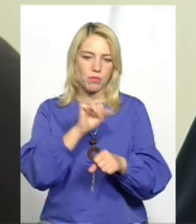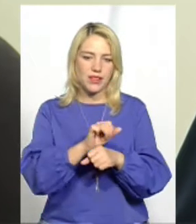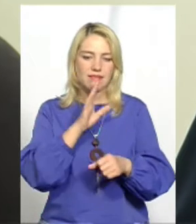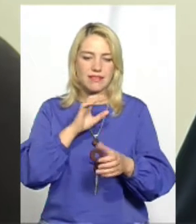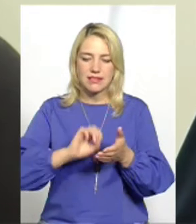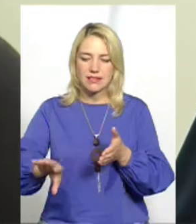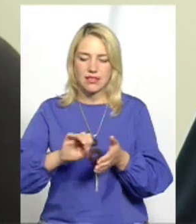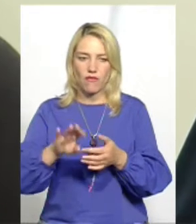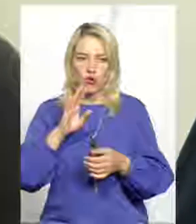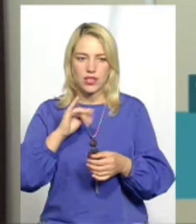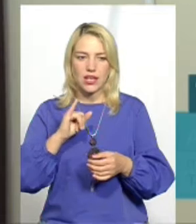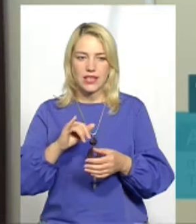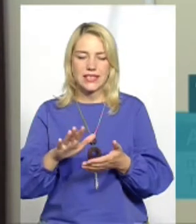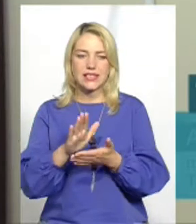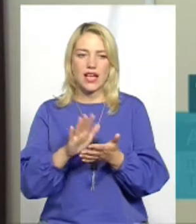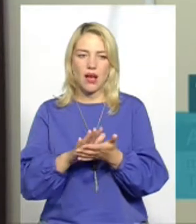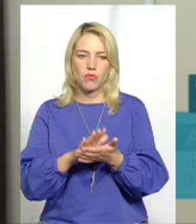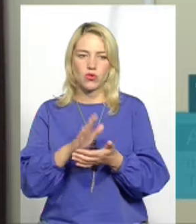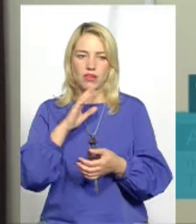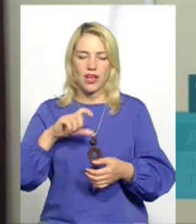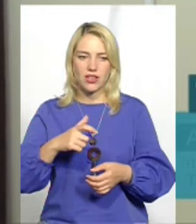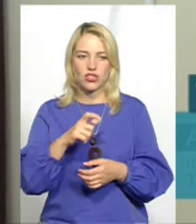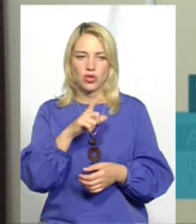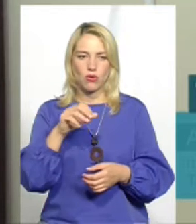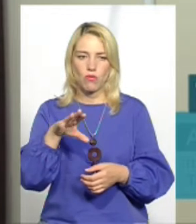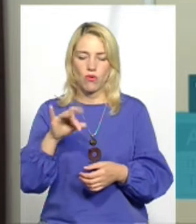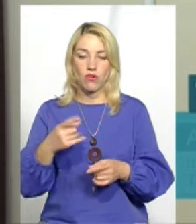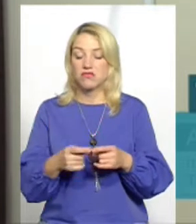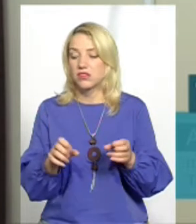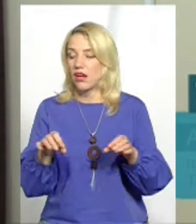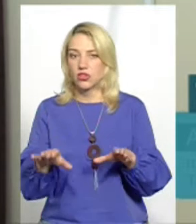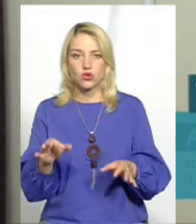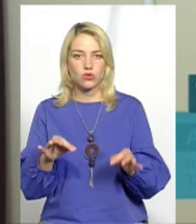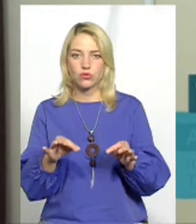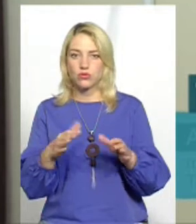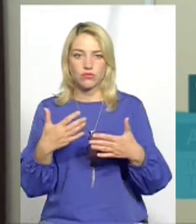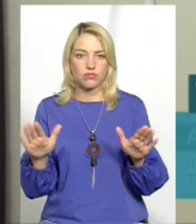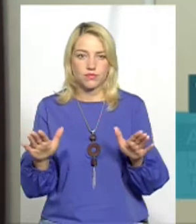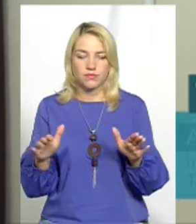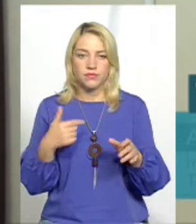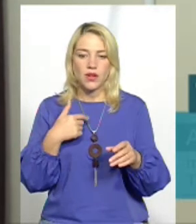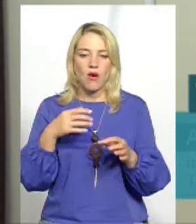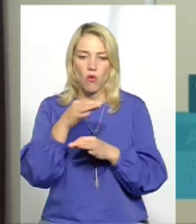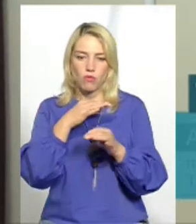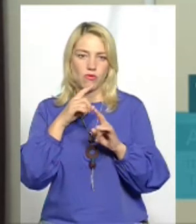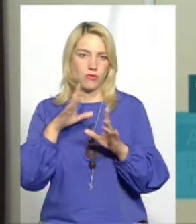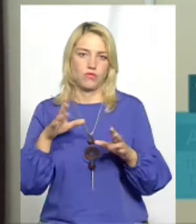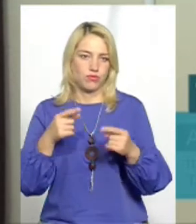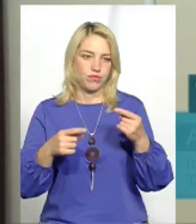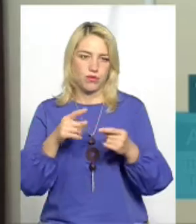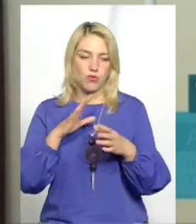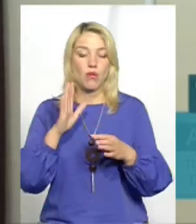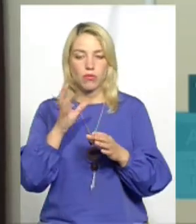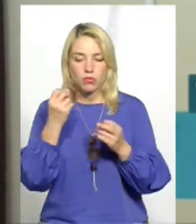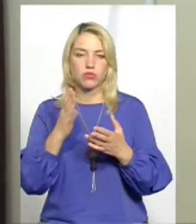водний об'єкт річки Хомора. Це рішення суду, воно не обговорюється. Займемося повним текстом, будемо тоді приймати рішення щодо подальшого